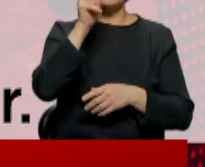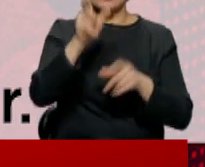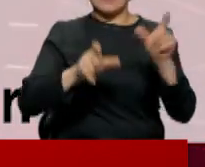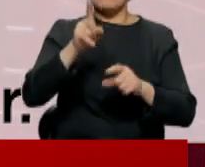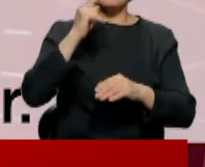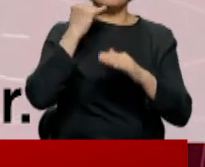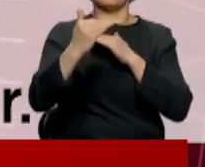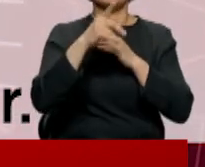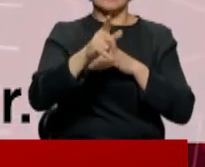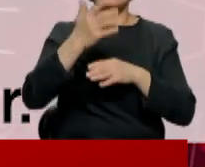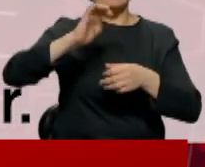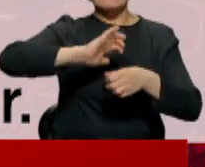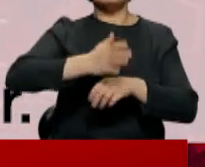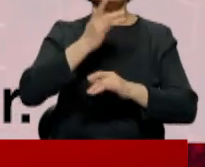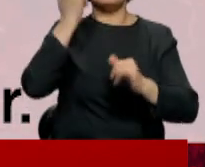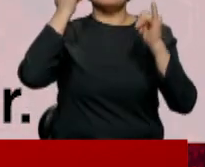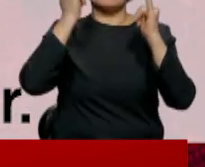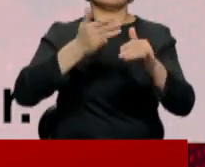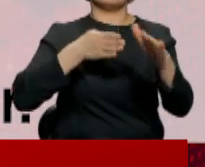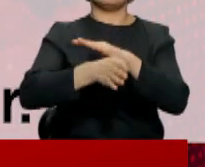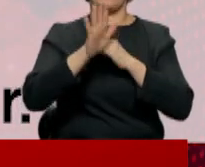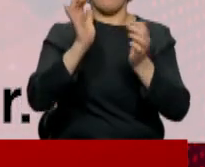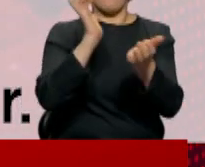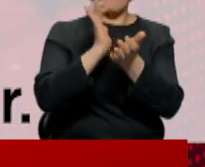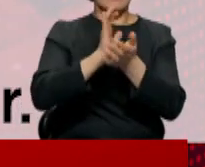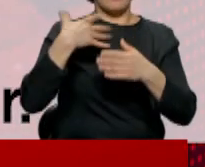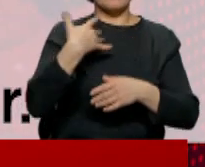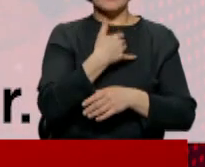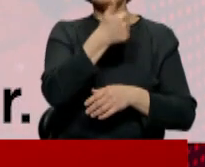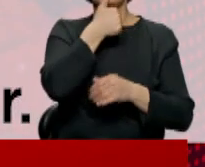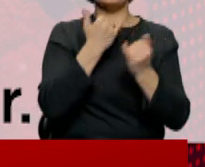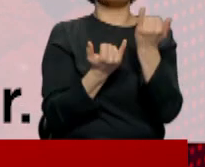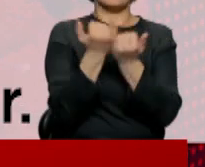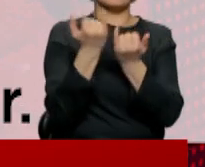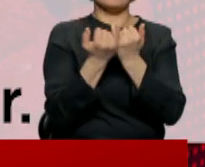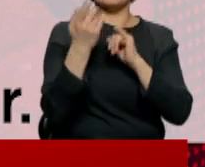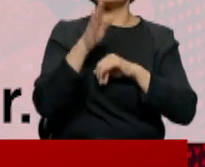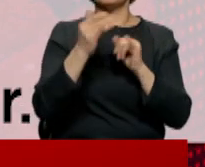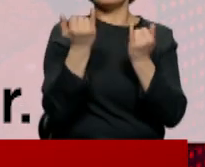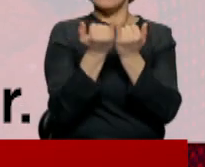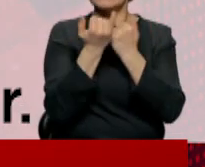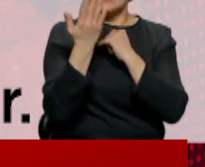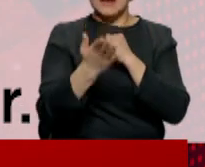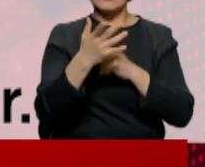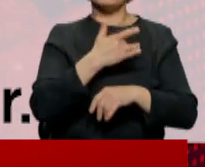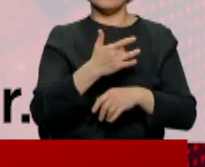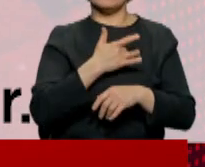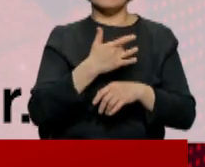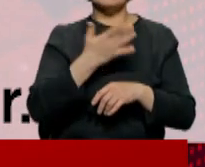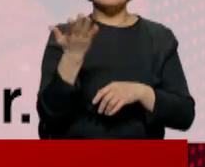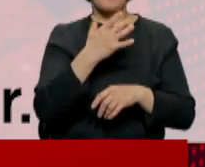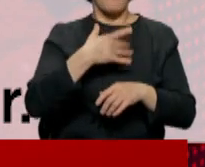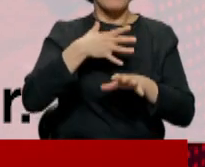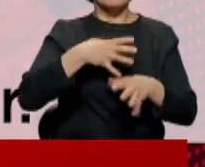muarızlarımız bir tür toplumsal linç teşebbüsüne girmişlerdir. Ailelerin, annelerin, babaların, kardeşlerin, bacıların canı